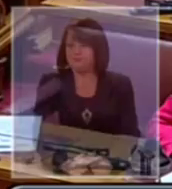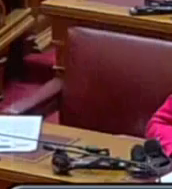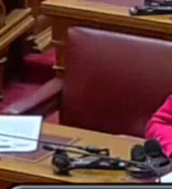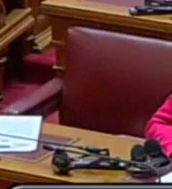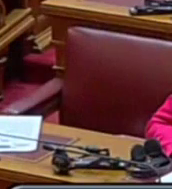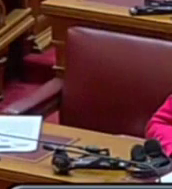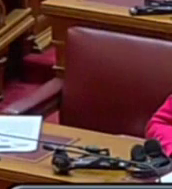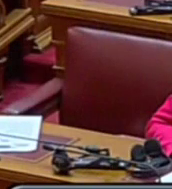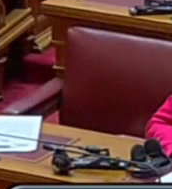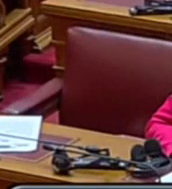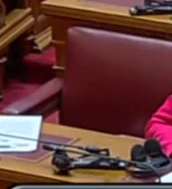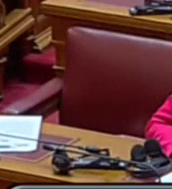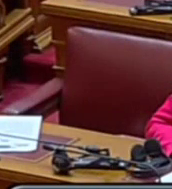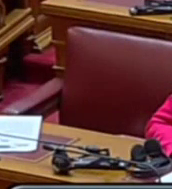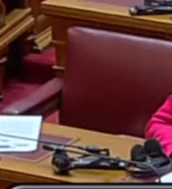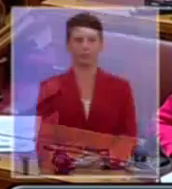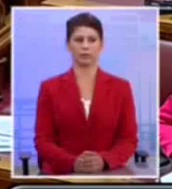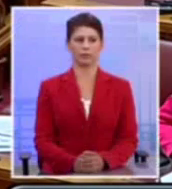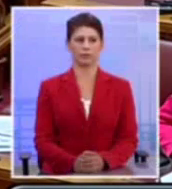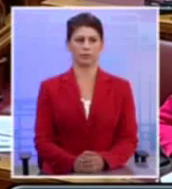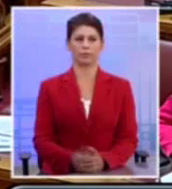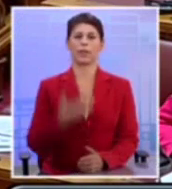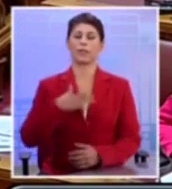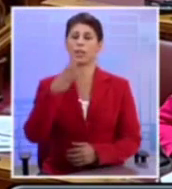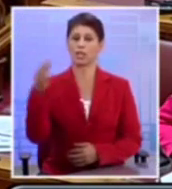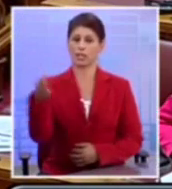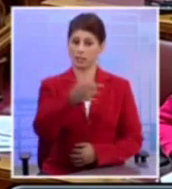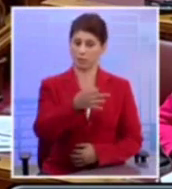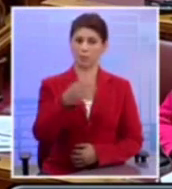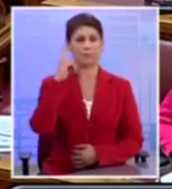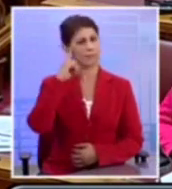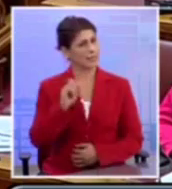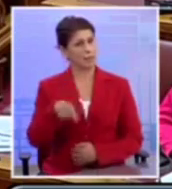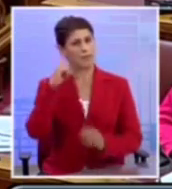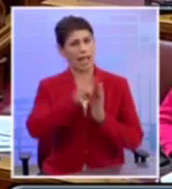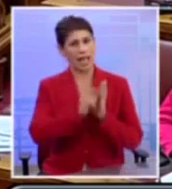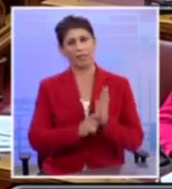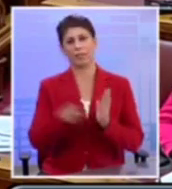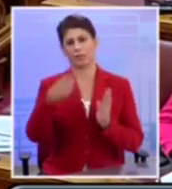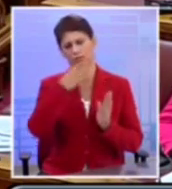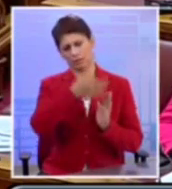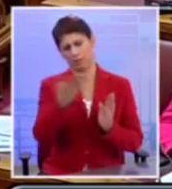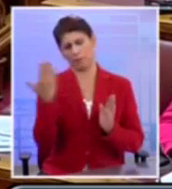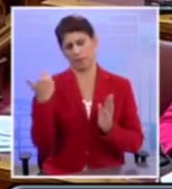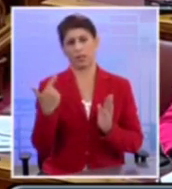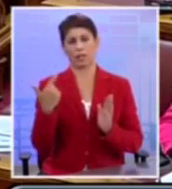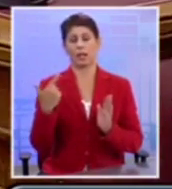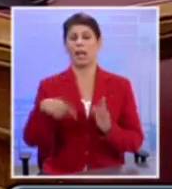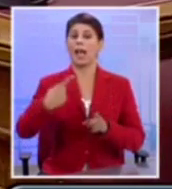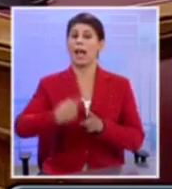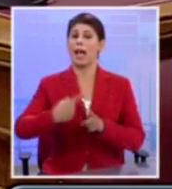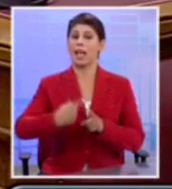Θα ήθελα να πω σε αυτό το σημείο ότι ξέρουμε πλέον από την έκθεση αυτή την οποία σας ανέφερα ότι τόσο οι ελληνικές